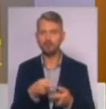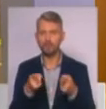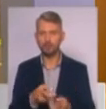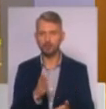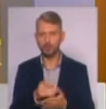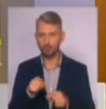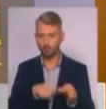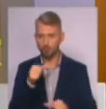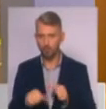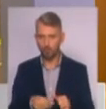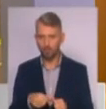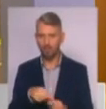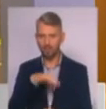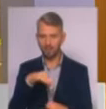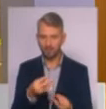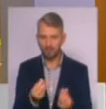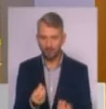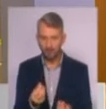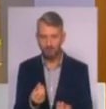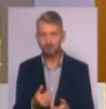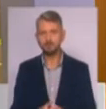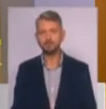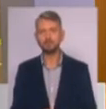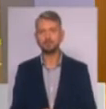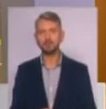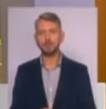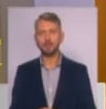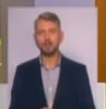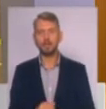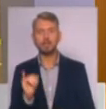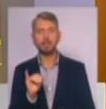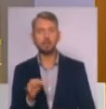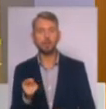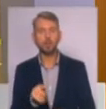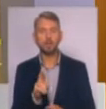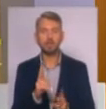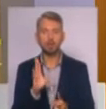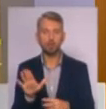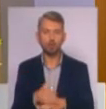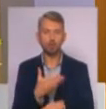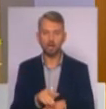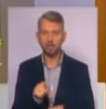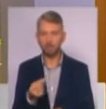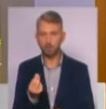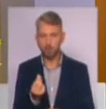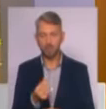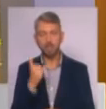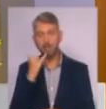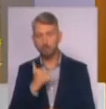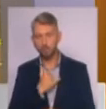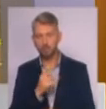в цьому році знову ж таки профіцит нашого основного кошторису нашого міста і про те, яким чином будуть розподілятися ці кошти.